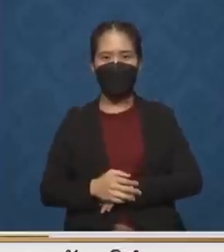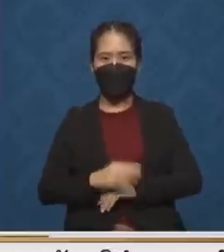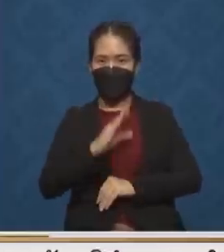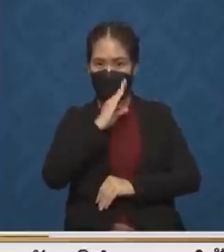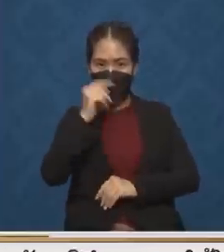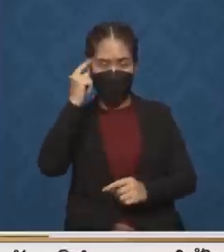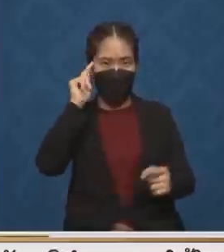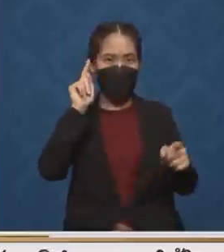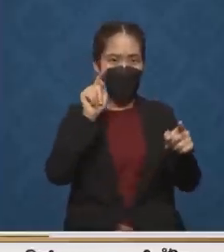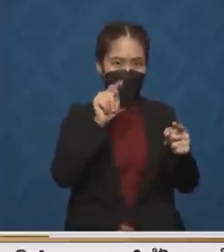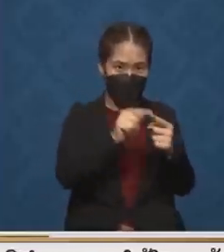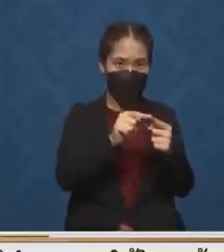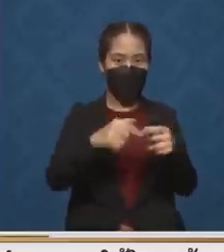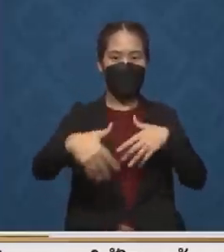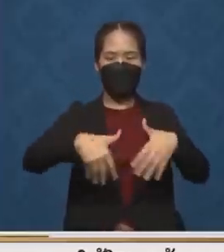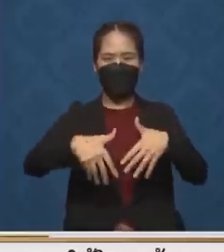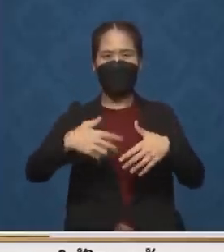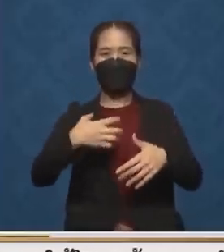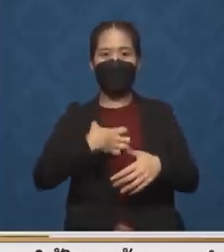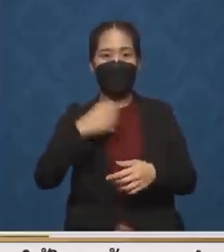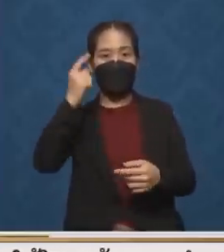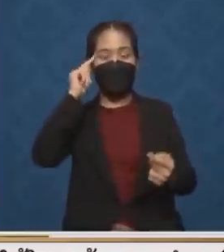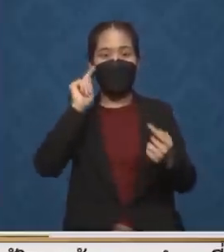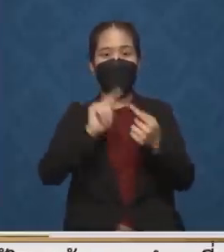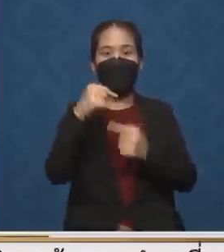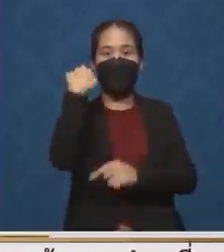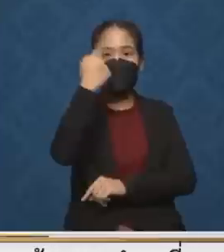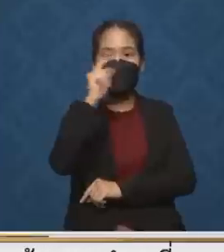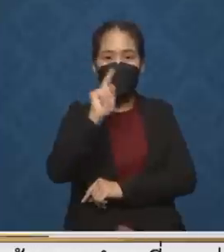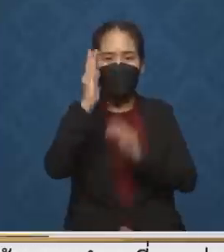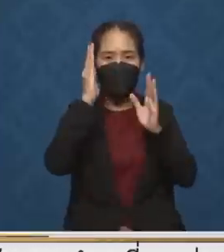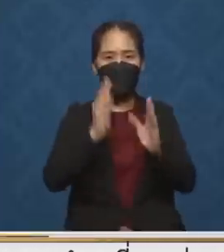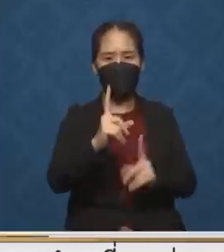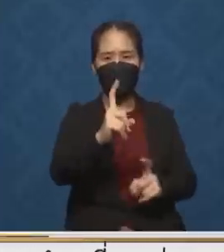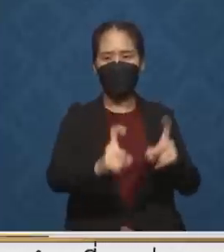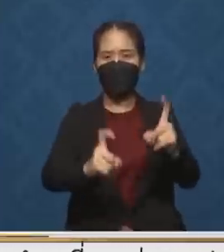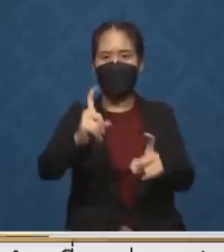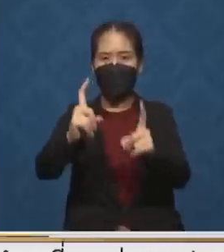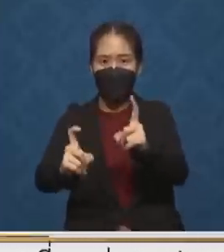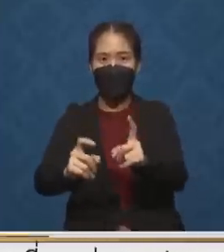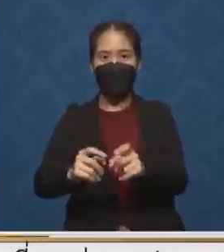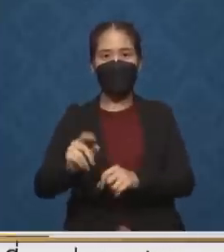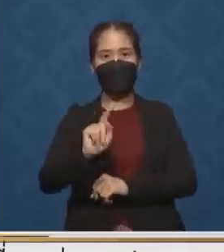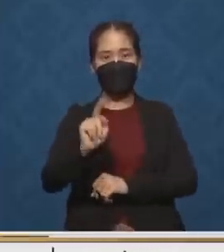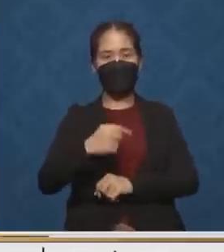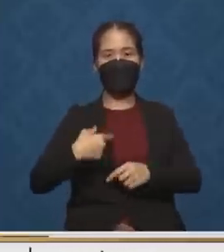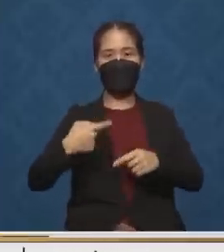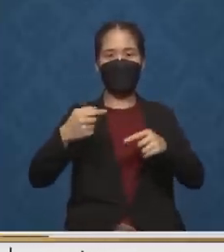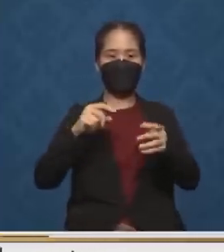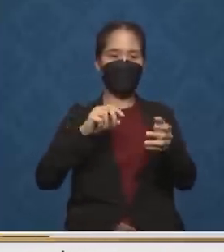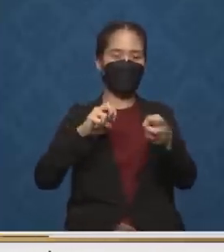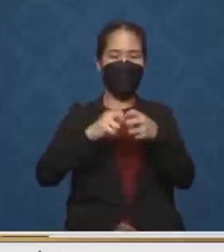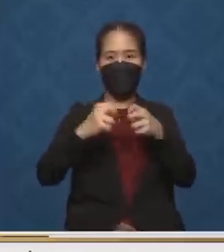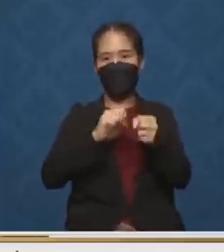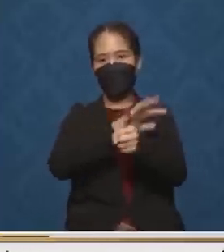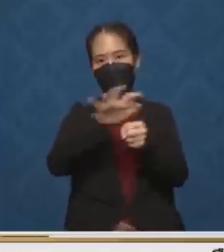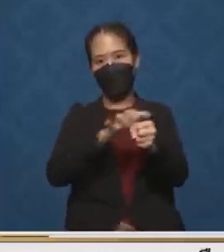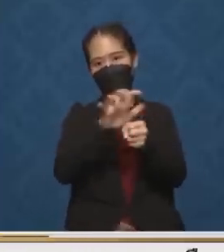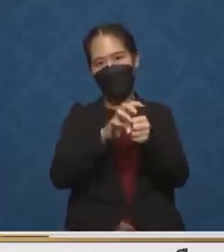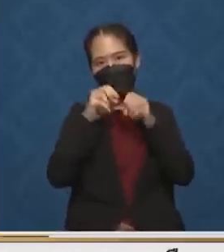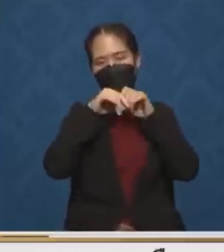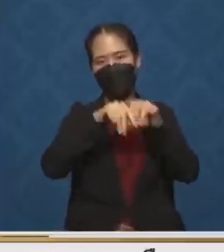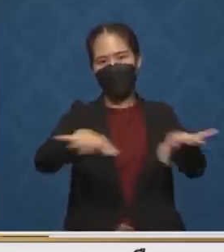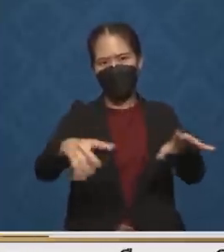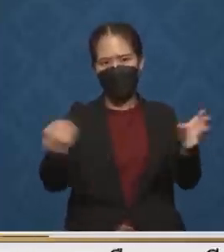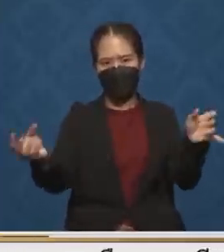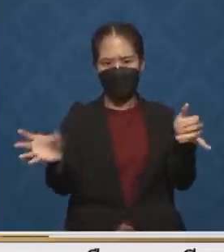ประชาชน ก็โรดเห็นแก่ดวงวิญญาณหมื่นกวาชีวิต ที่ต้องสูญเสียไปในสงคามเช้อโรคและวันนี้เราจะต้อง